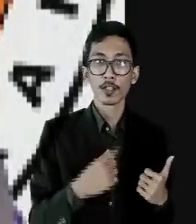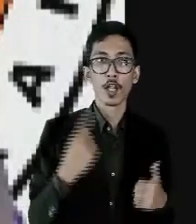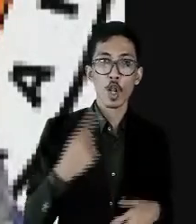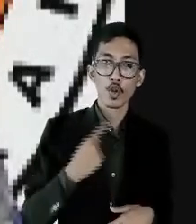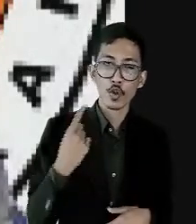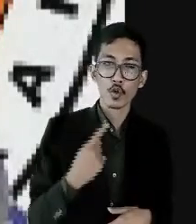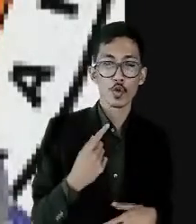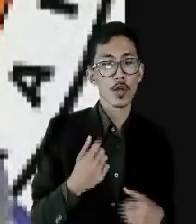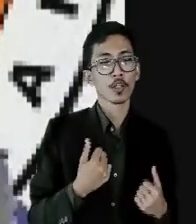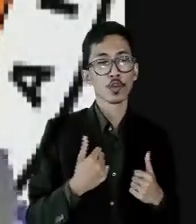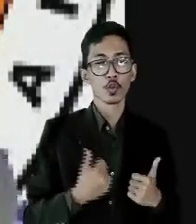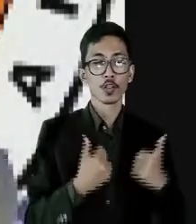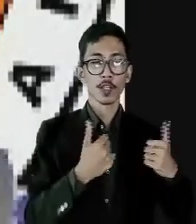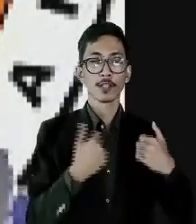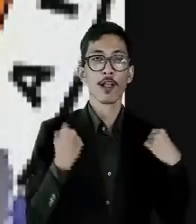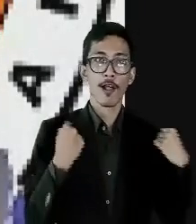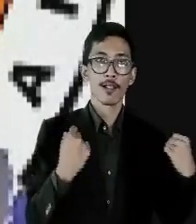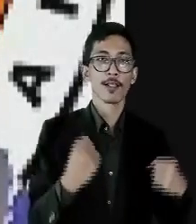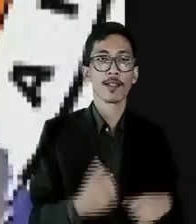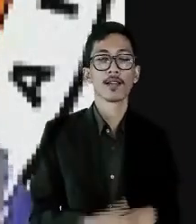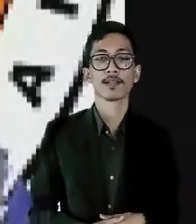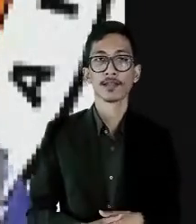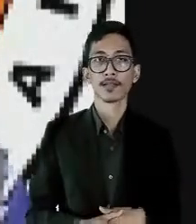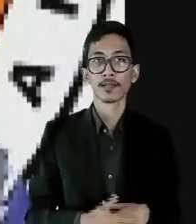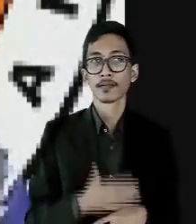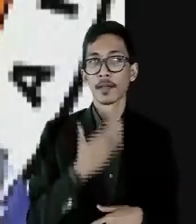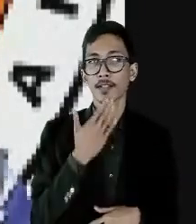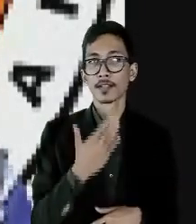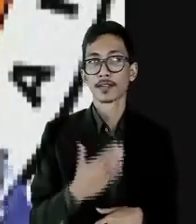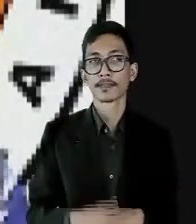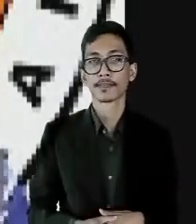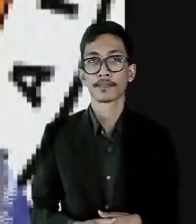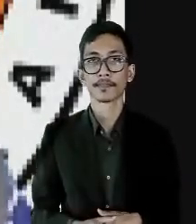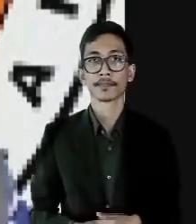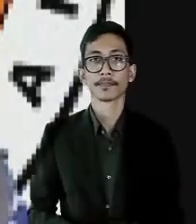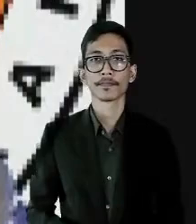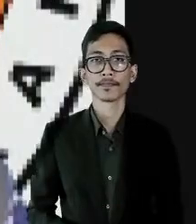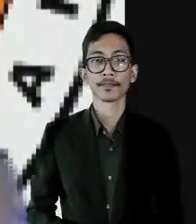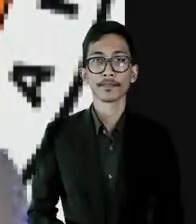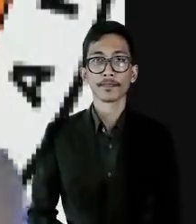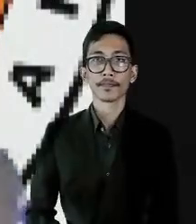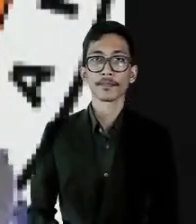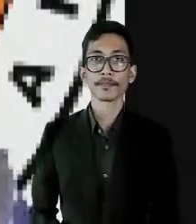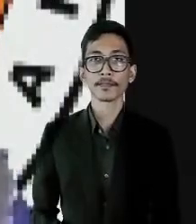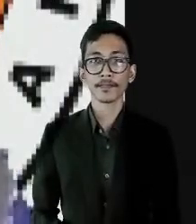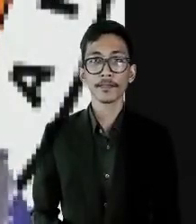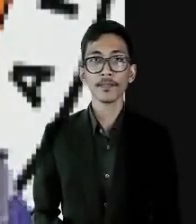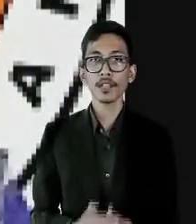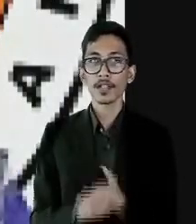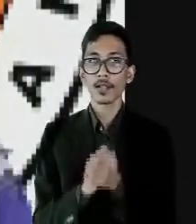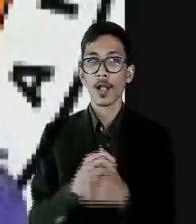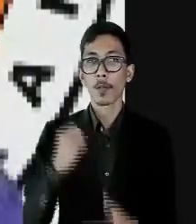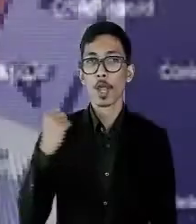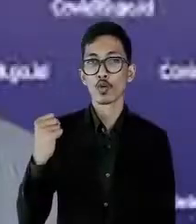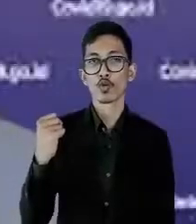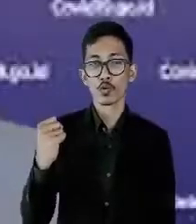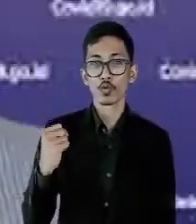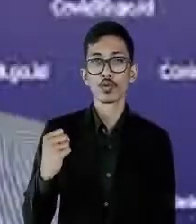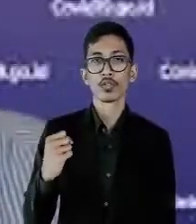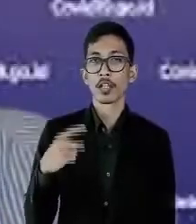sukses dalam kesehatan. Demikian Pak, terima kasih. Terima kasih Salam Pak Alpius. Salam tangguh, torang